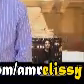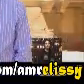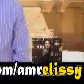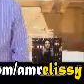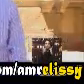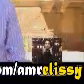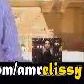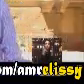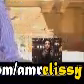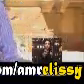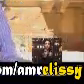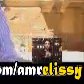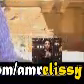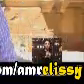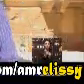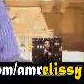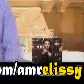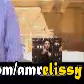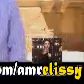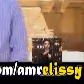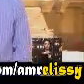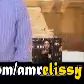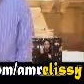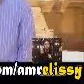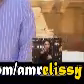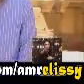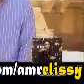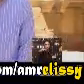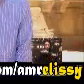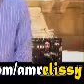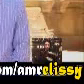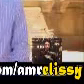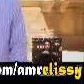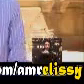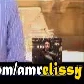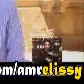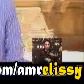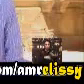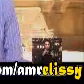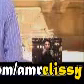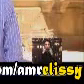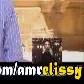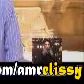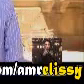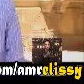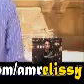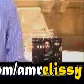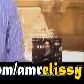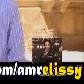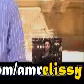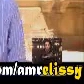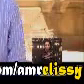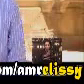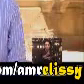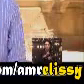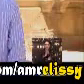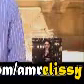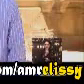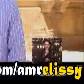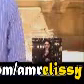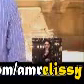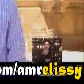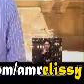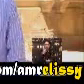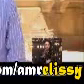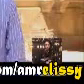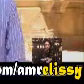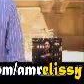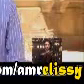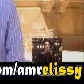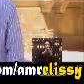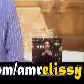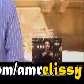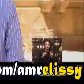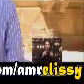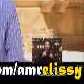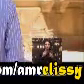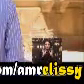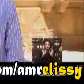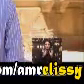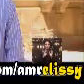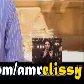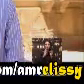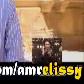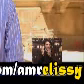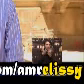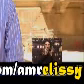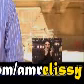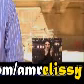ايضا بالنسبه لمنطقه تراب اليهود العشوائيه اللي عرضنا احوالها ومشاكلها في الحلقات اللي فاتت، البرنامج بالتعاون مع مبادره